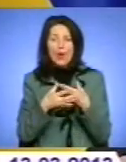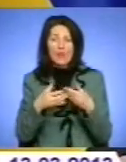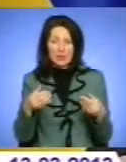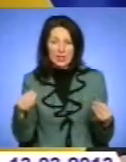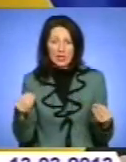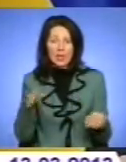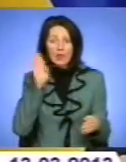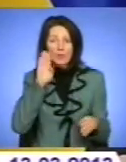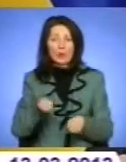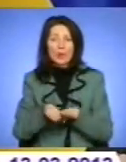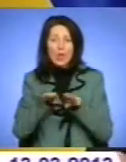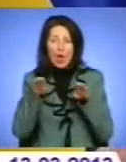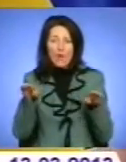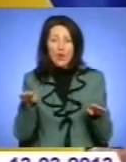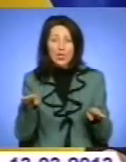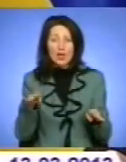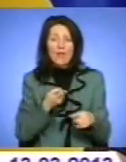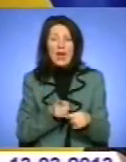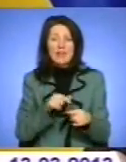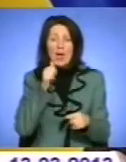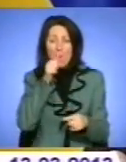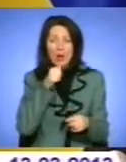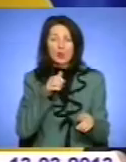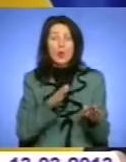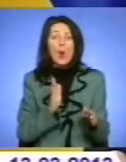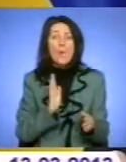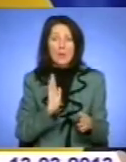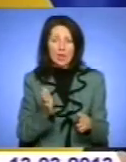половодье в цьому році пройде